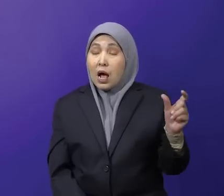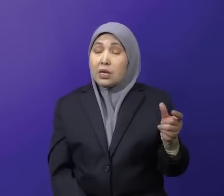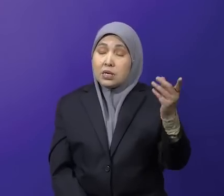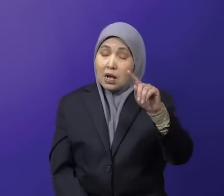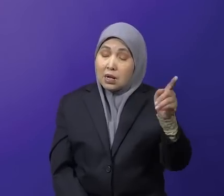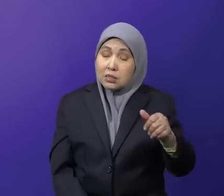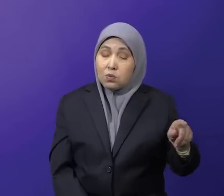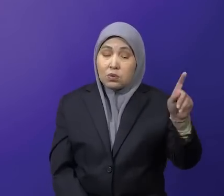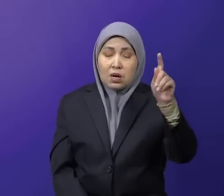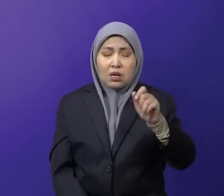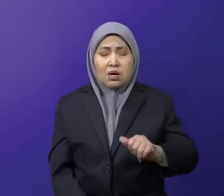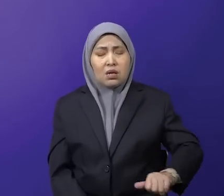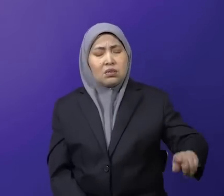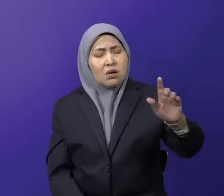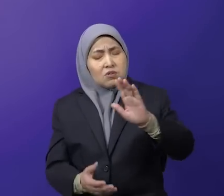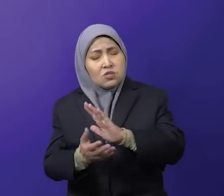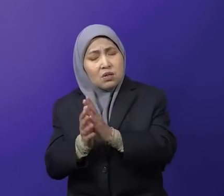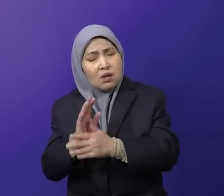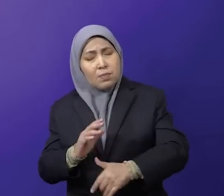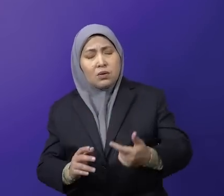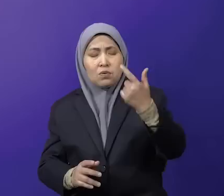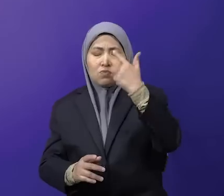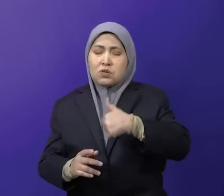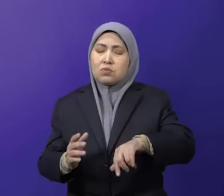قال آيتك ألا